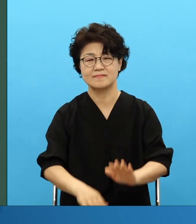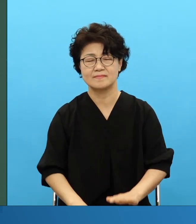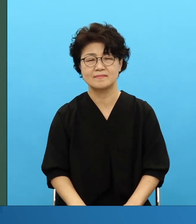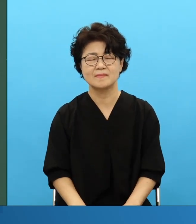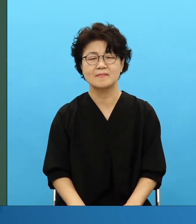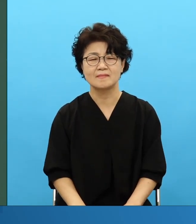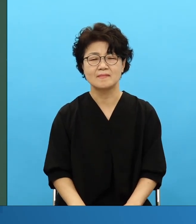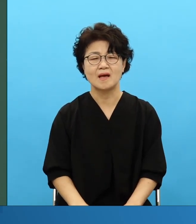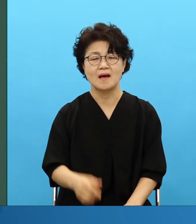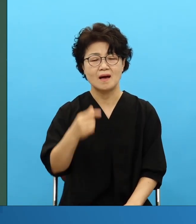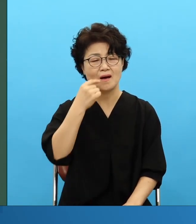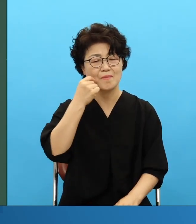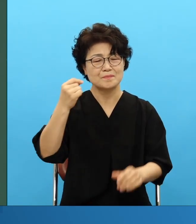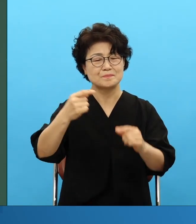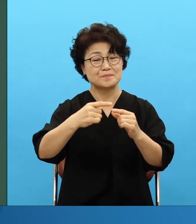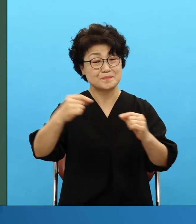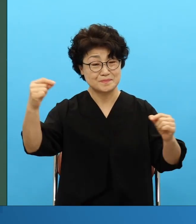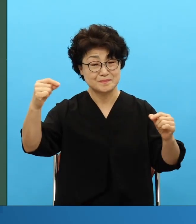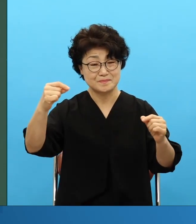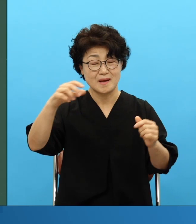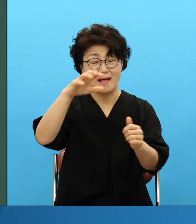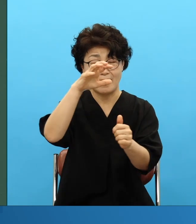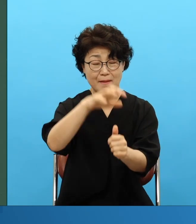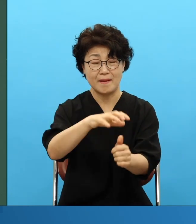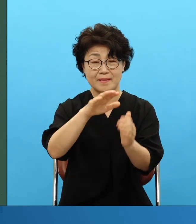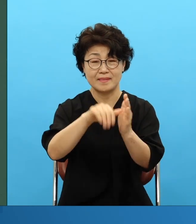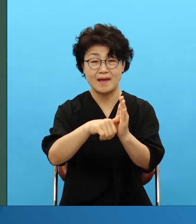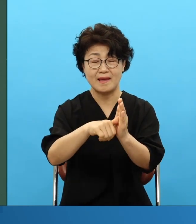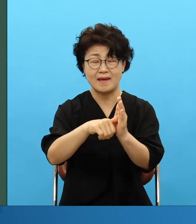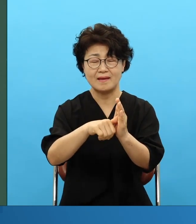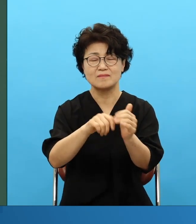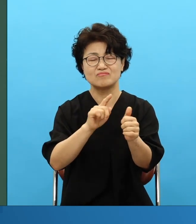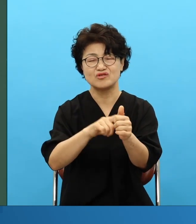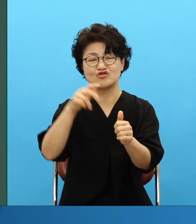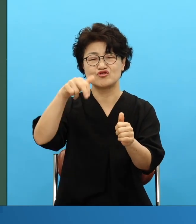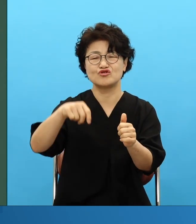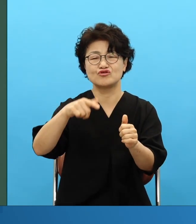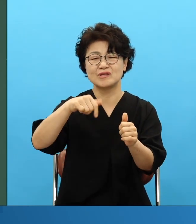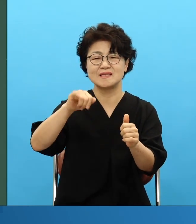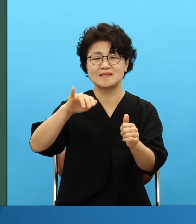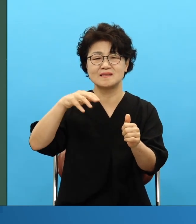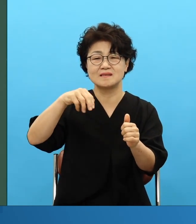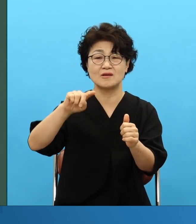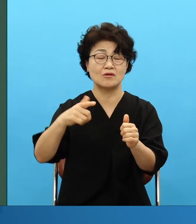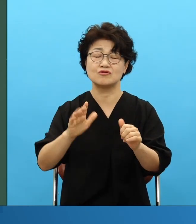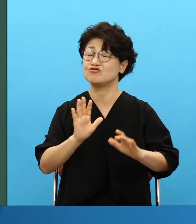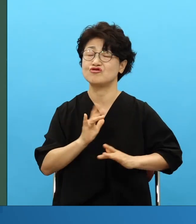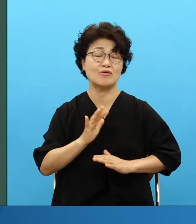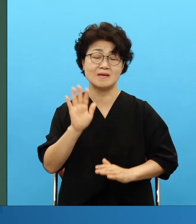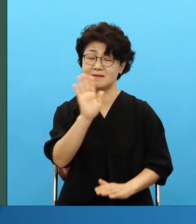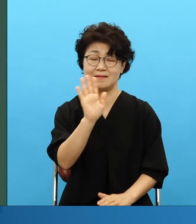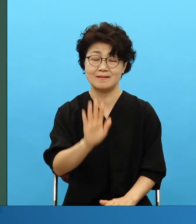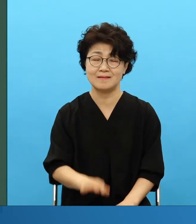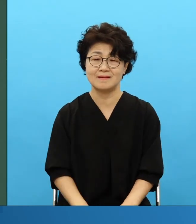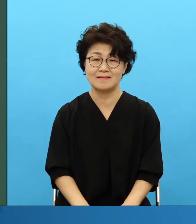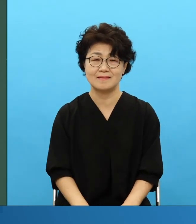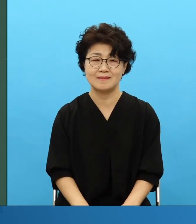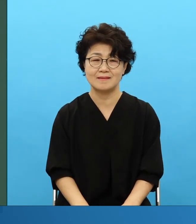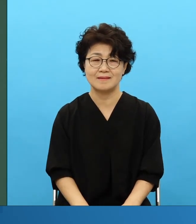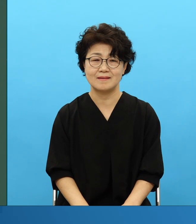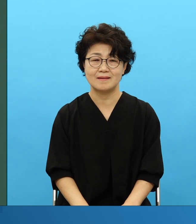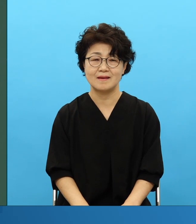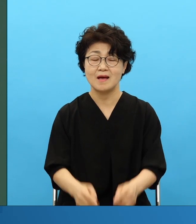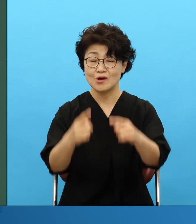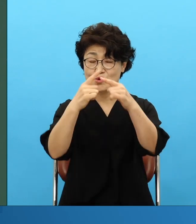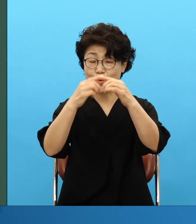뭐 그런 당하겠죠. because we were under the Japanese 그걸 Empire 두려워한 at the 게 time. 아닙니다. I'm not saying don't be 그 afraid of that. 완전히 망한 거잖아요. It's a complete 교회에서 failure.